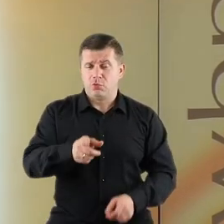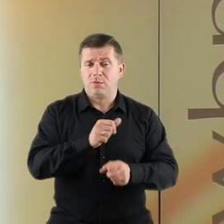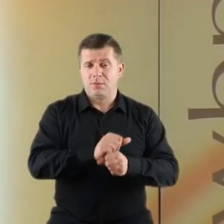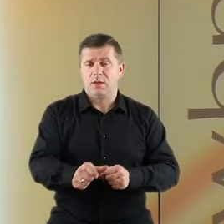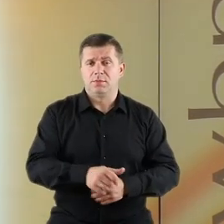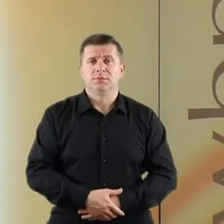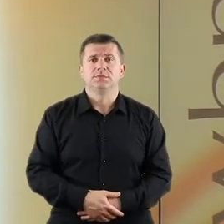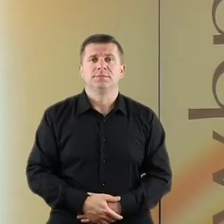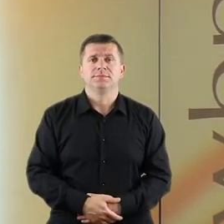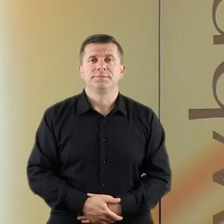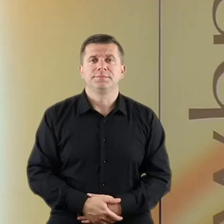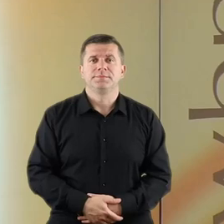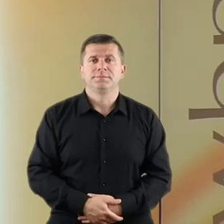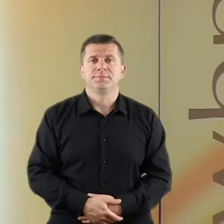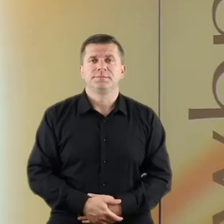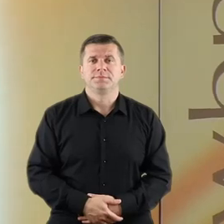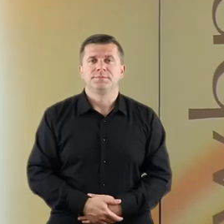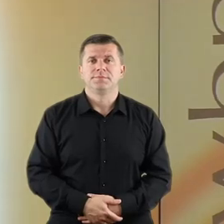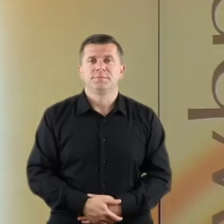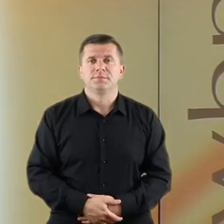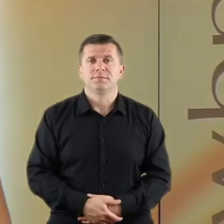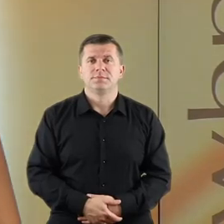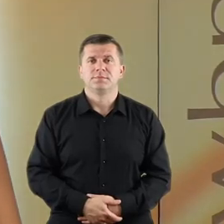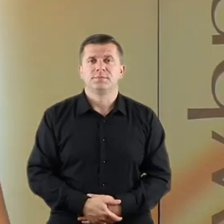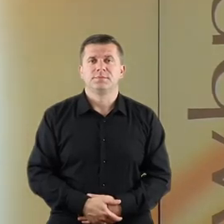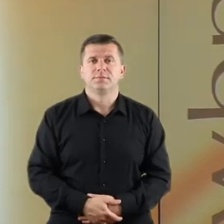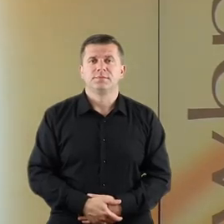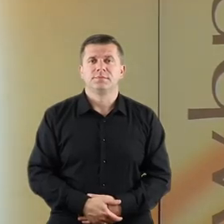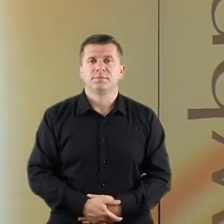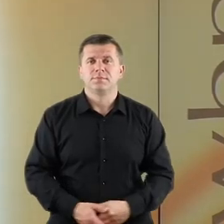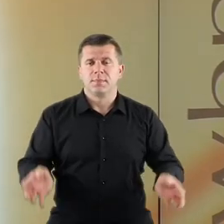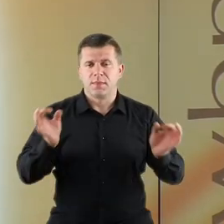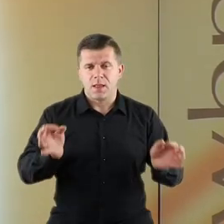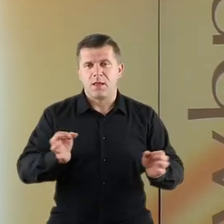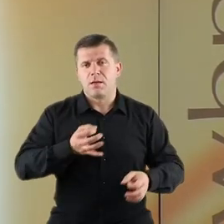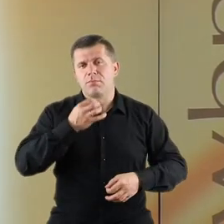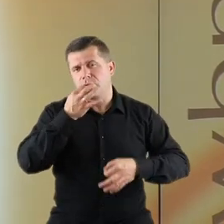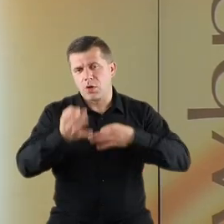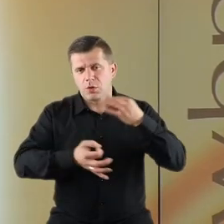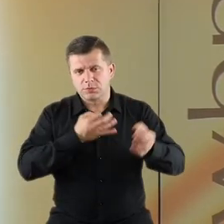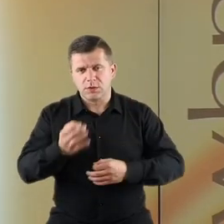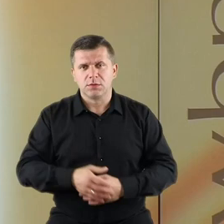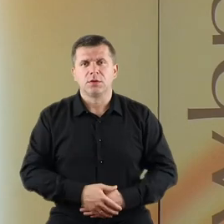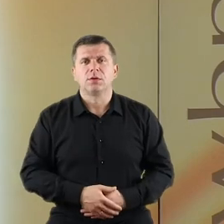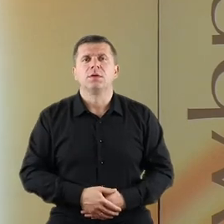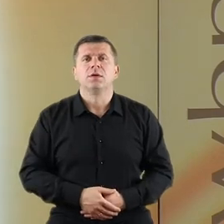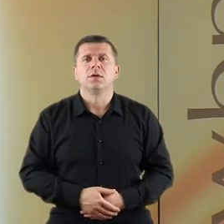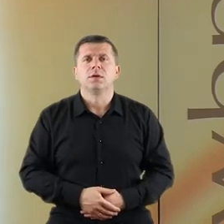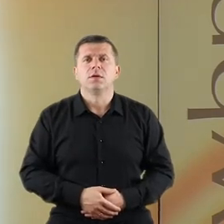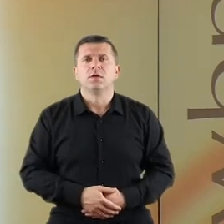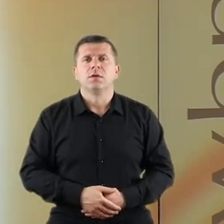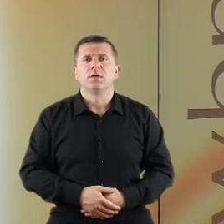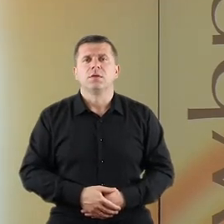niesamowite a teraz taką piosenkę przytoczę 3 węgierki w wodę kładź